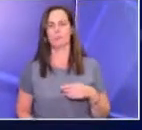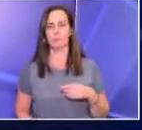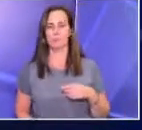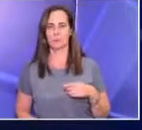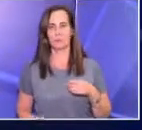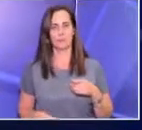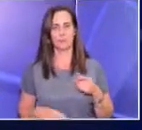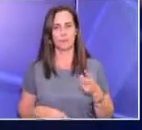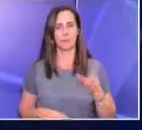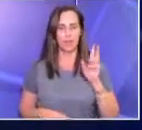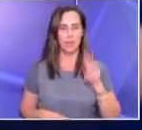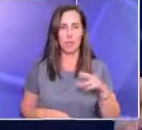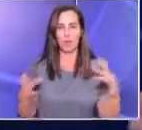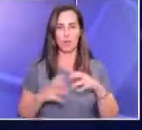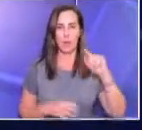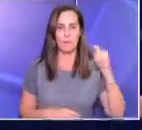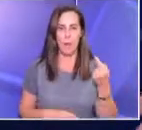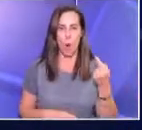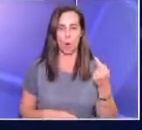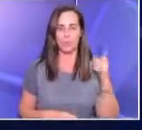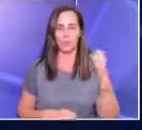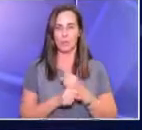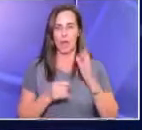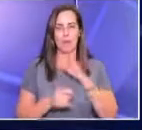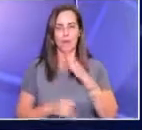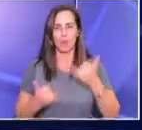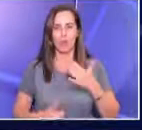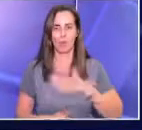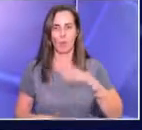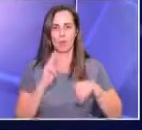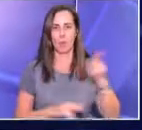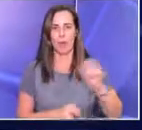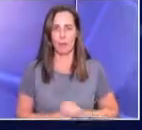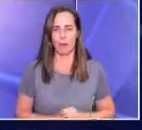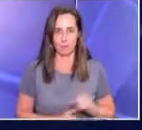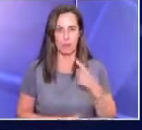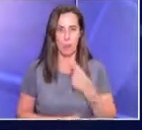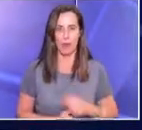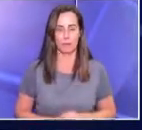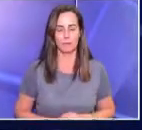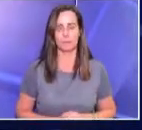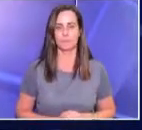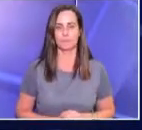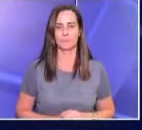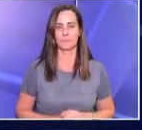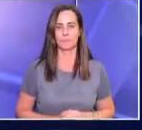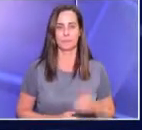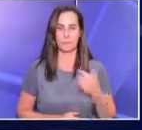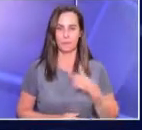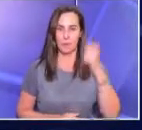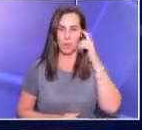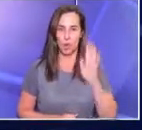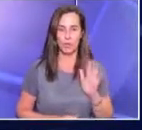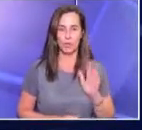שורה בחברה הישראלית. יש איזו קבוצה בקצה, היא עושה את הבעיות, עכשיו אנחנו נטפל בהם. תראה, אני